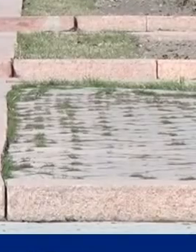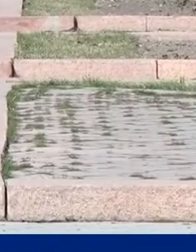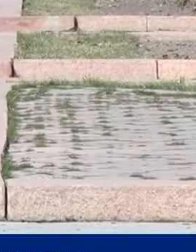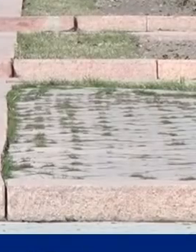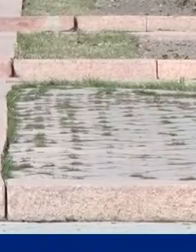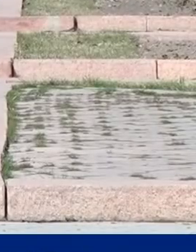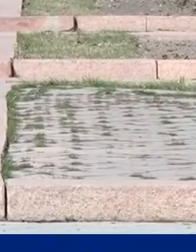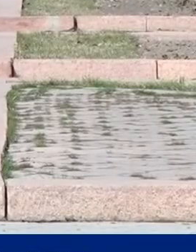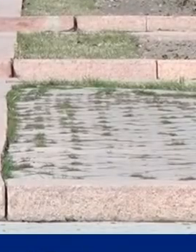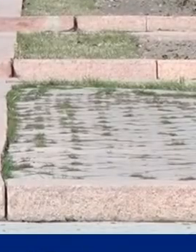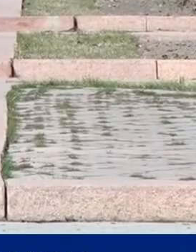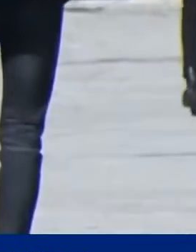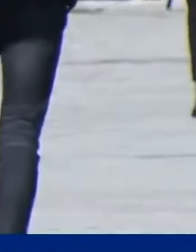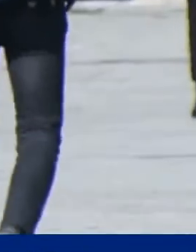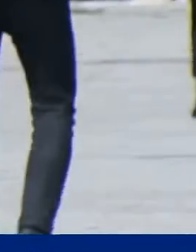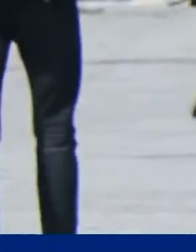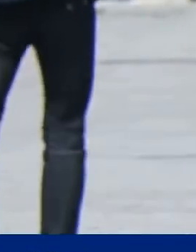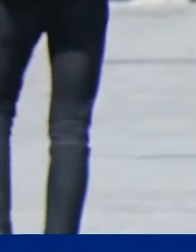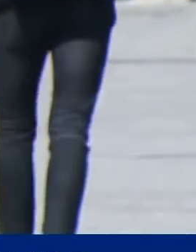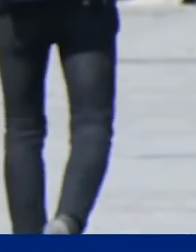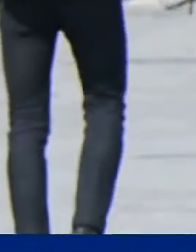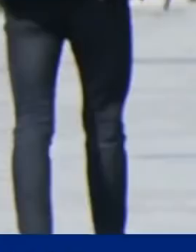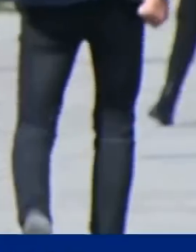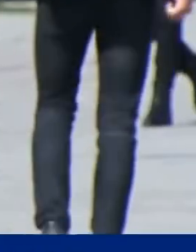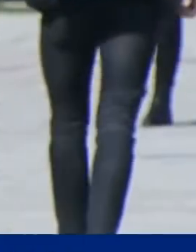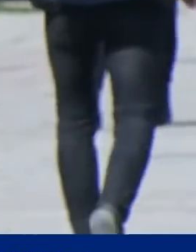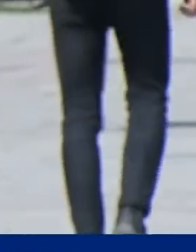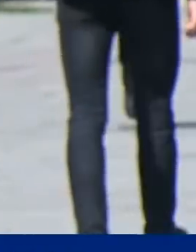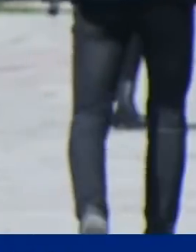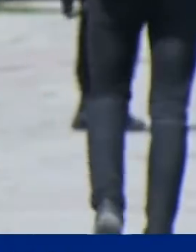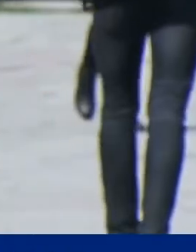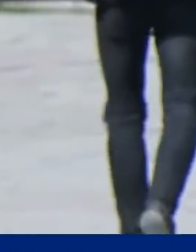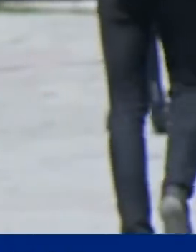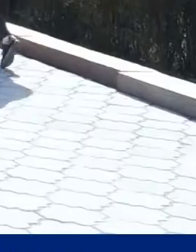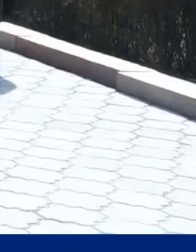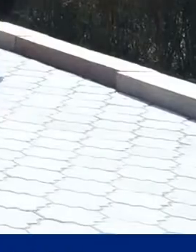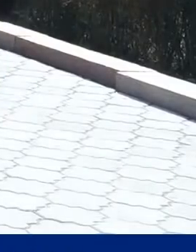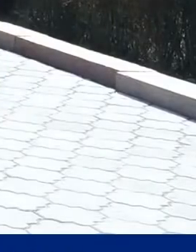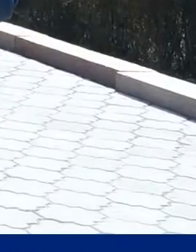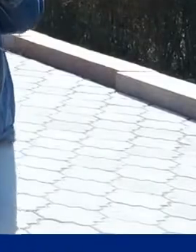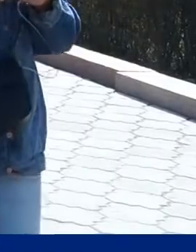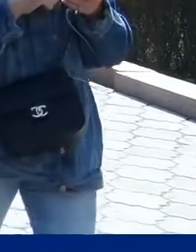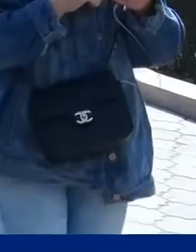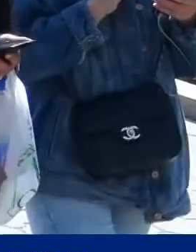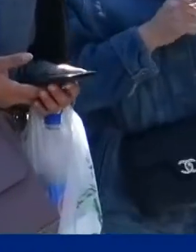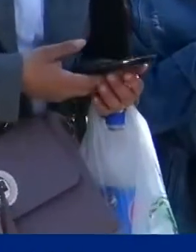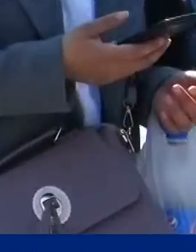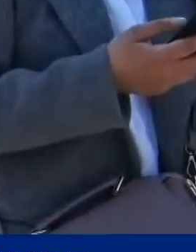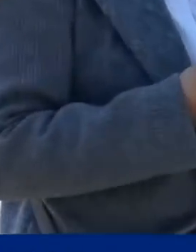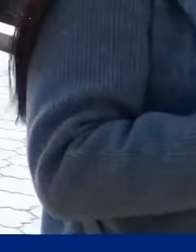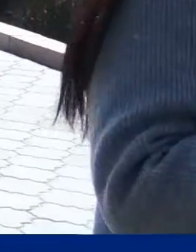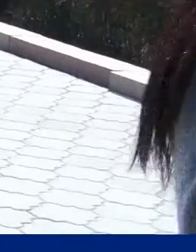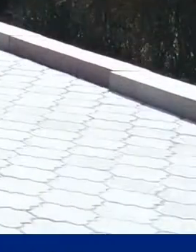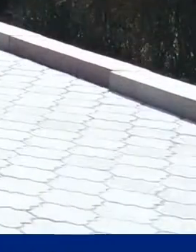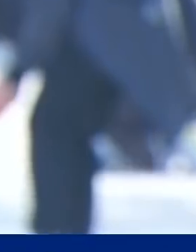того, была отмечена необходимость продолжения работы госкомпании в штатном режиме. Как отметил вице-премьер Эркин Асрандиев,